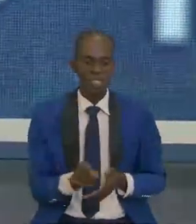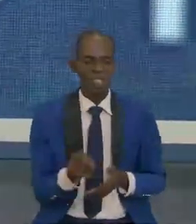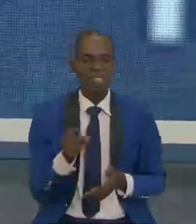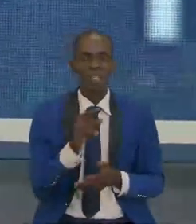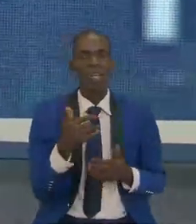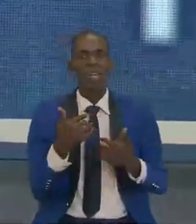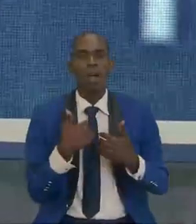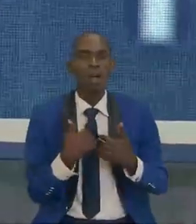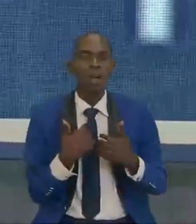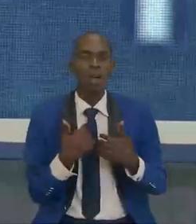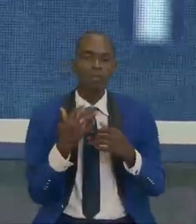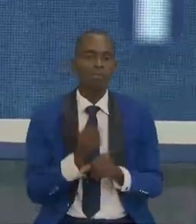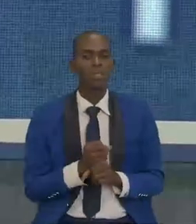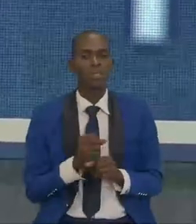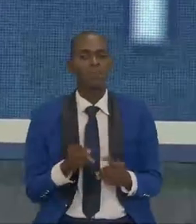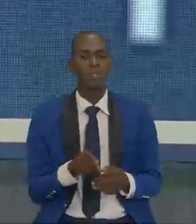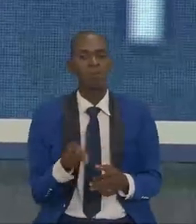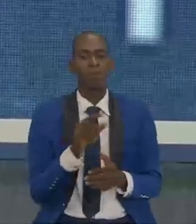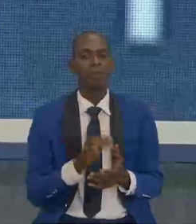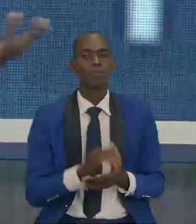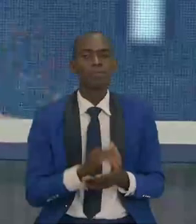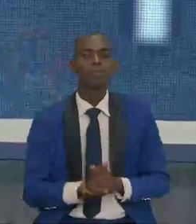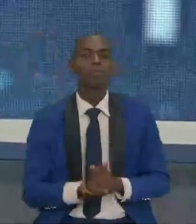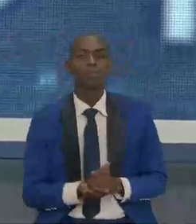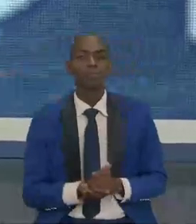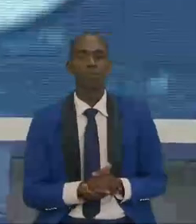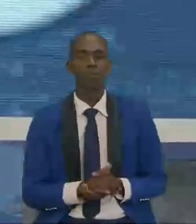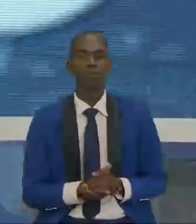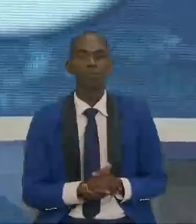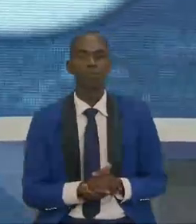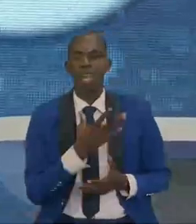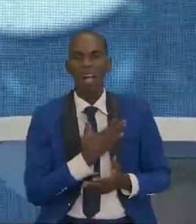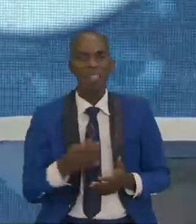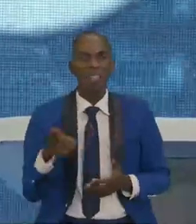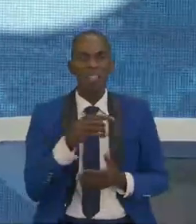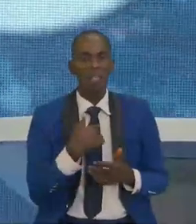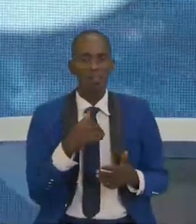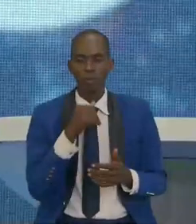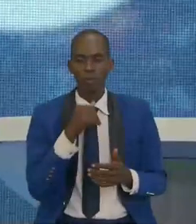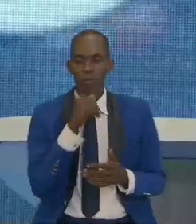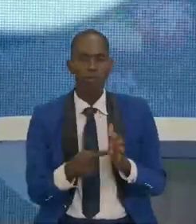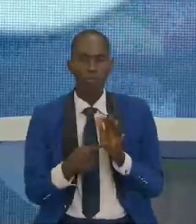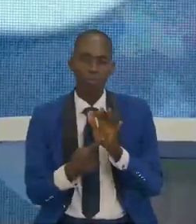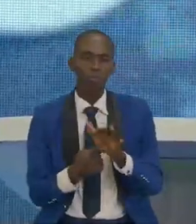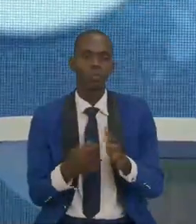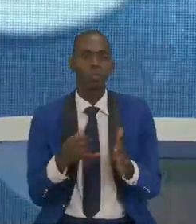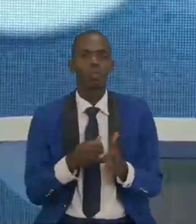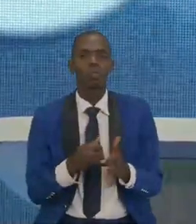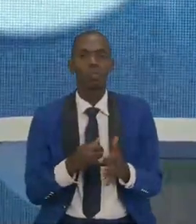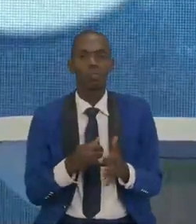Ils les ont reçues. Et ils ont vraiment connu.